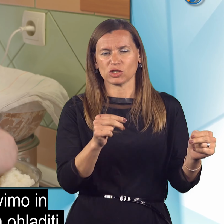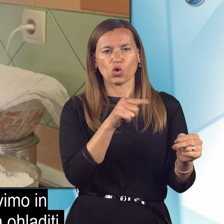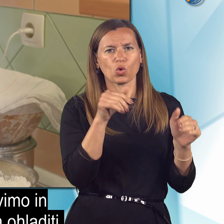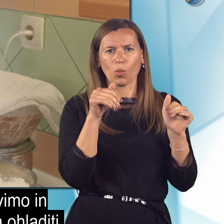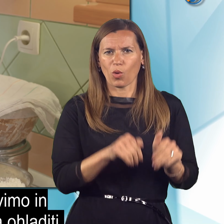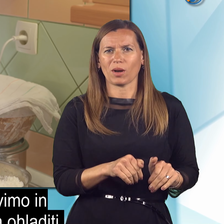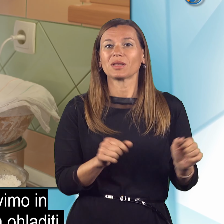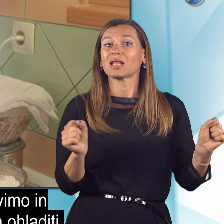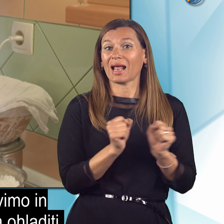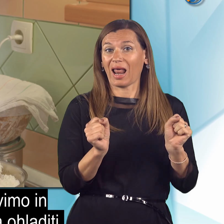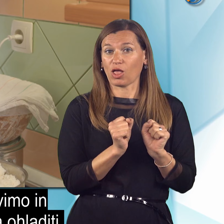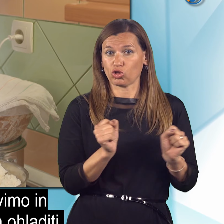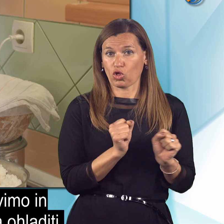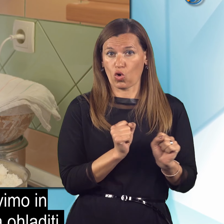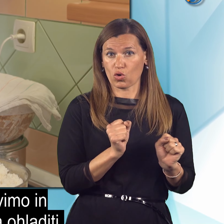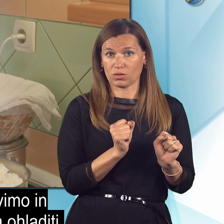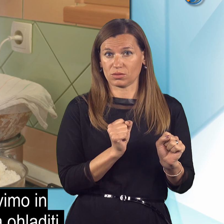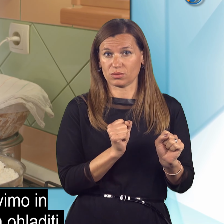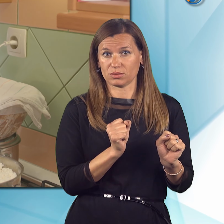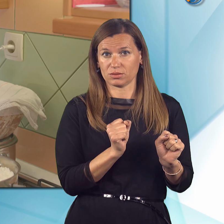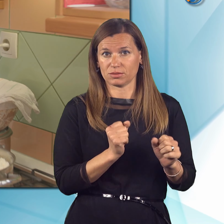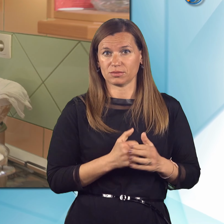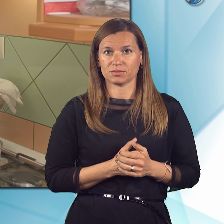Obvezno se mora to ohladiti.